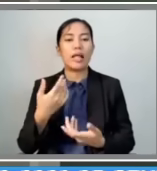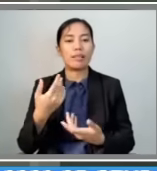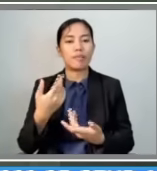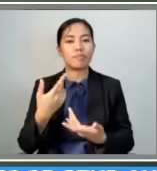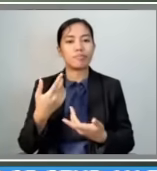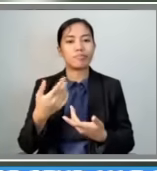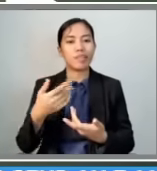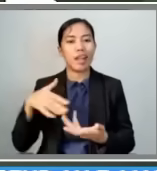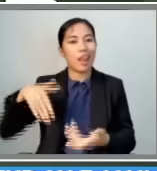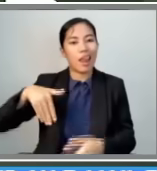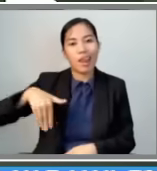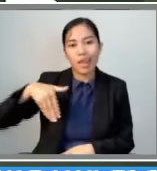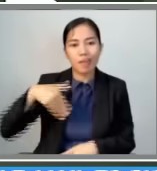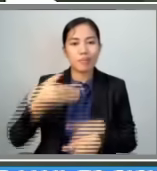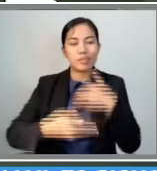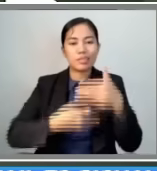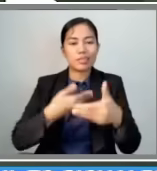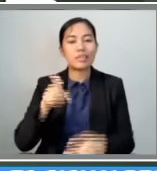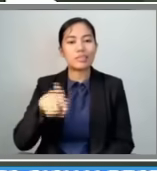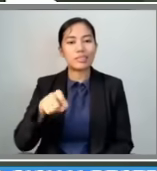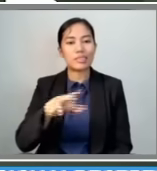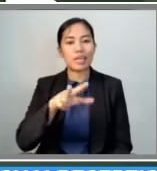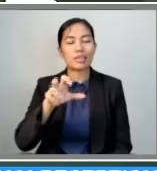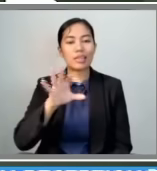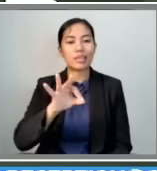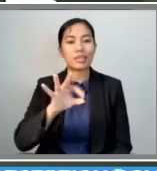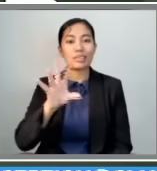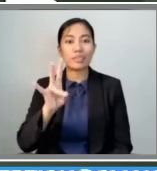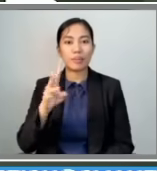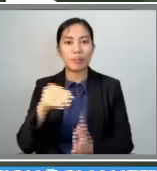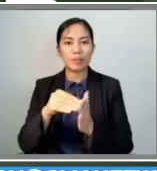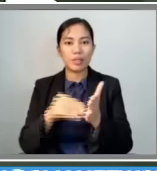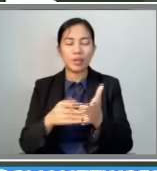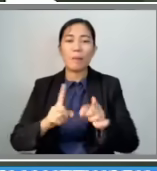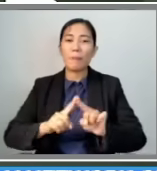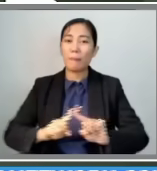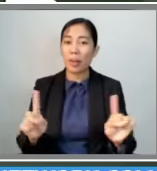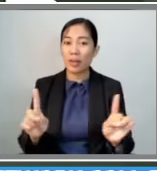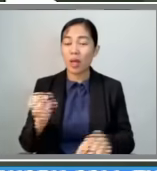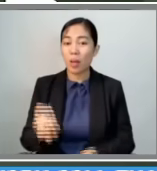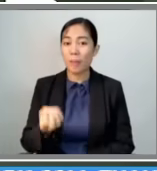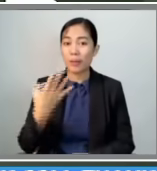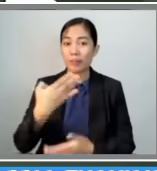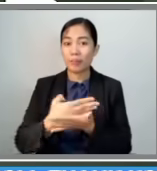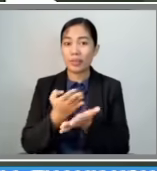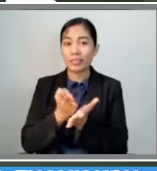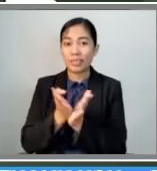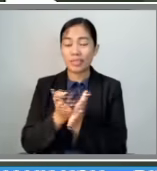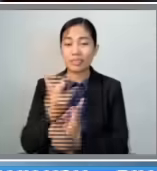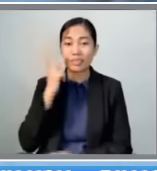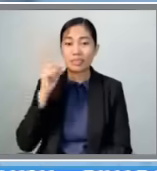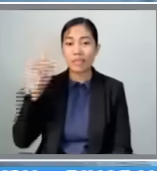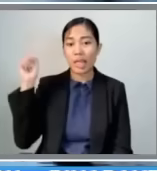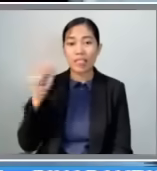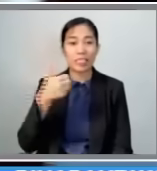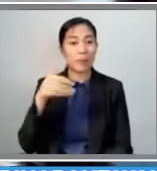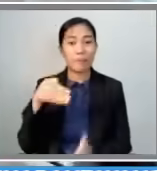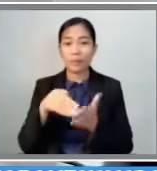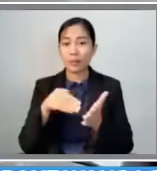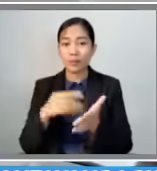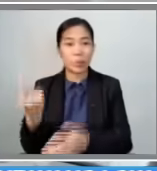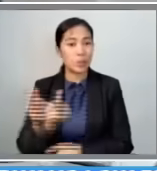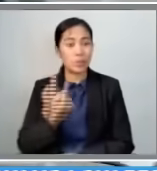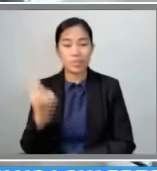kailangan. Pero 10 billion pesos lang ang pondo ng DepEd para sa capital outlay ng mga school building. Based on the